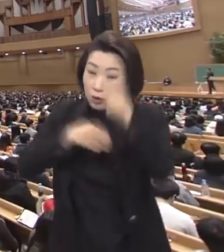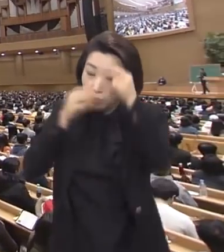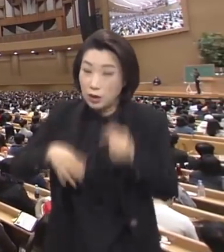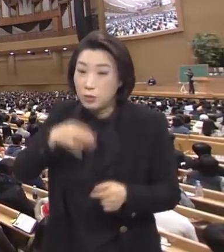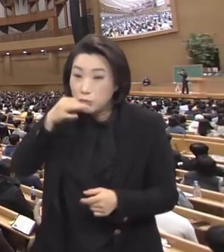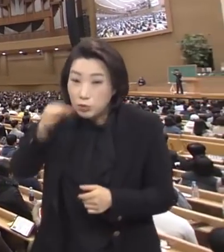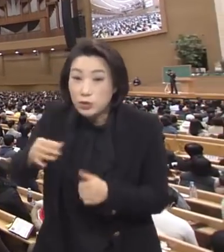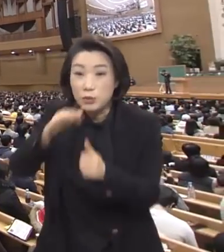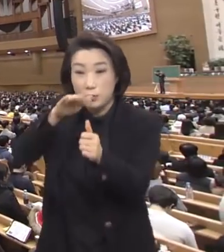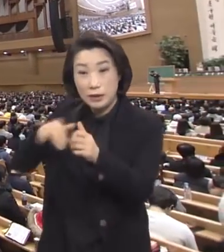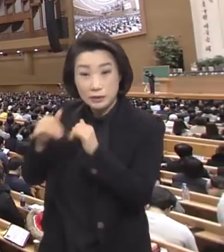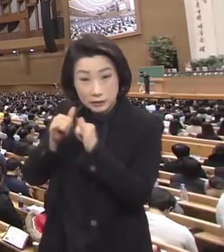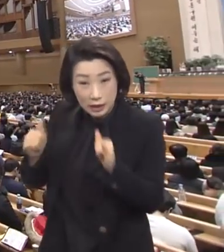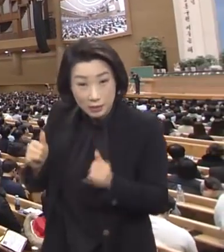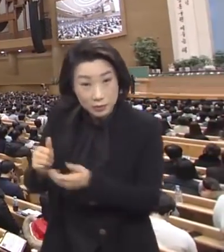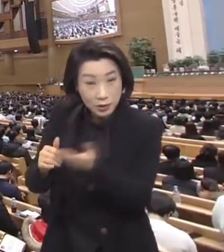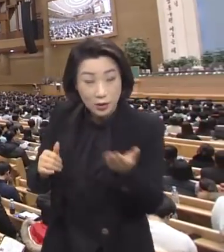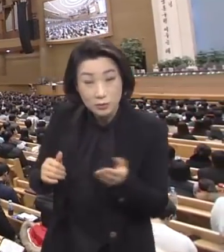자,